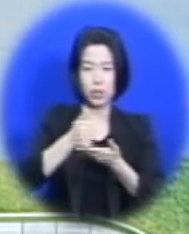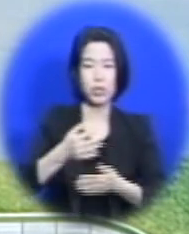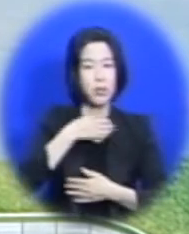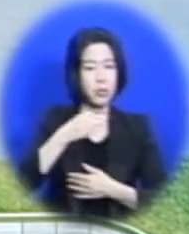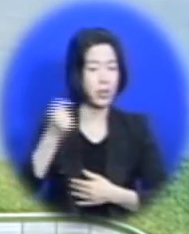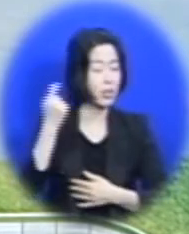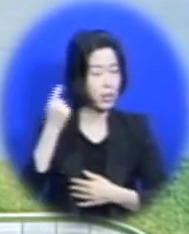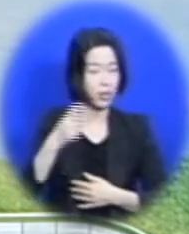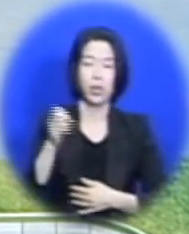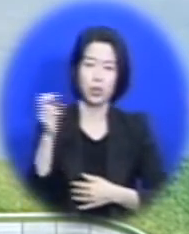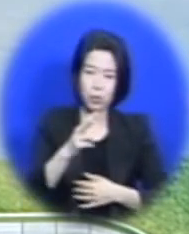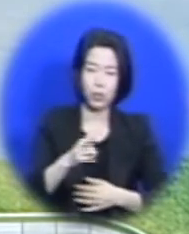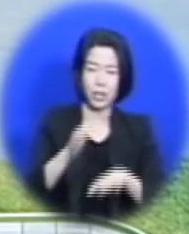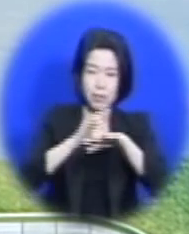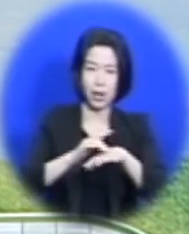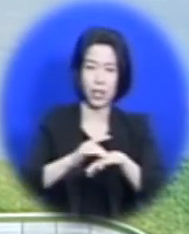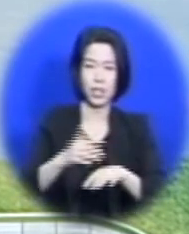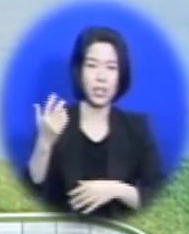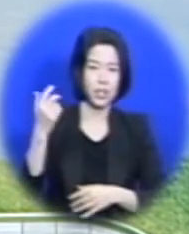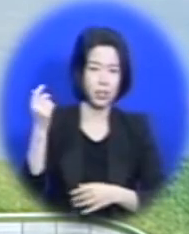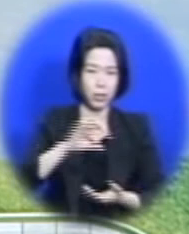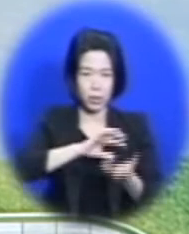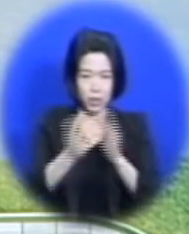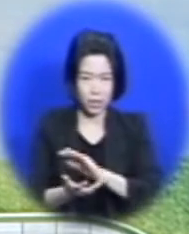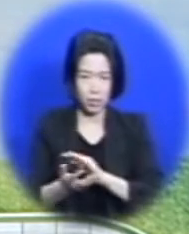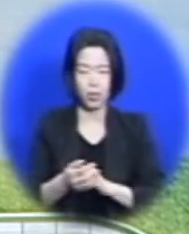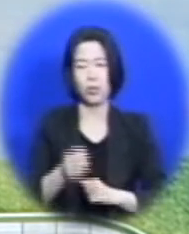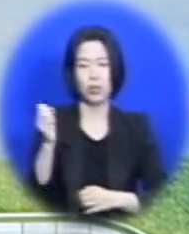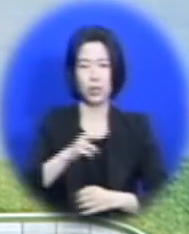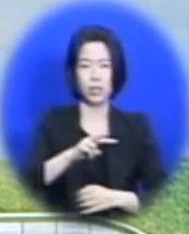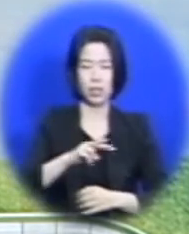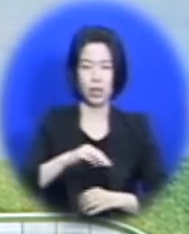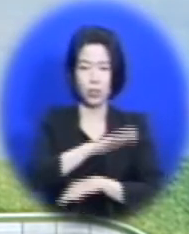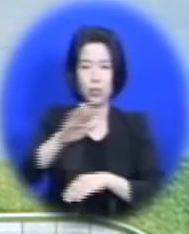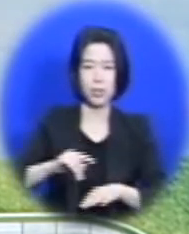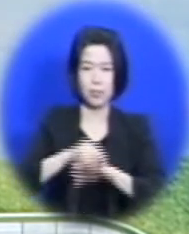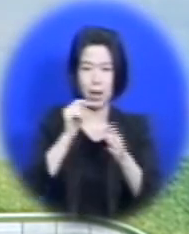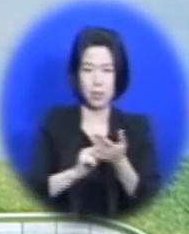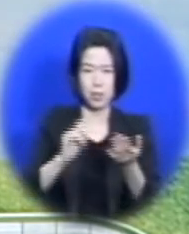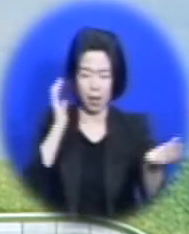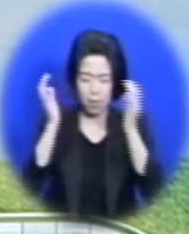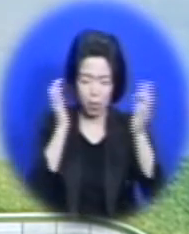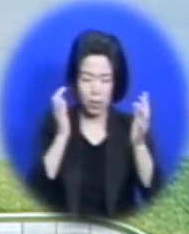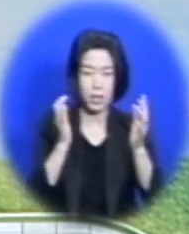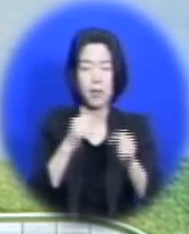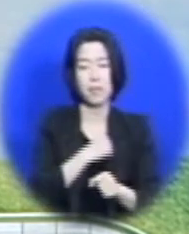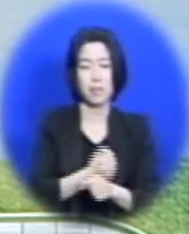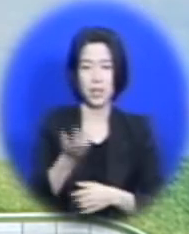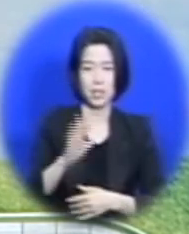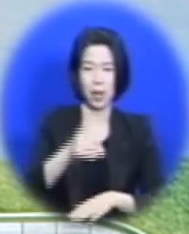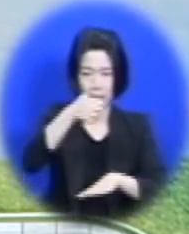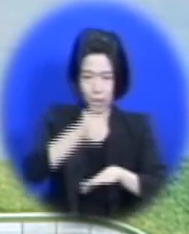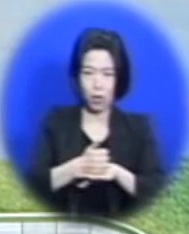들리기도 하고 또 다시 마귀가 그 소리를 뒤집기도 하고 그렇게 우리 마음이 복잡하지만